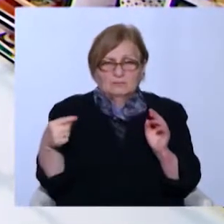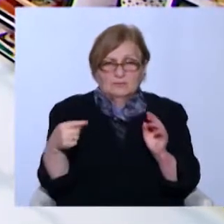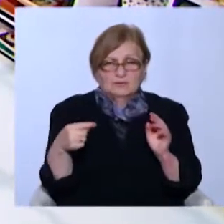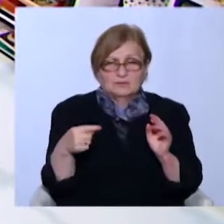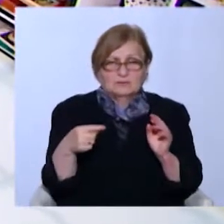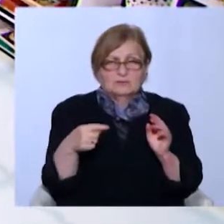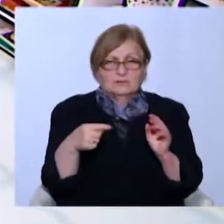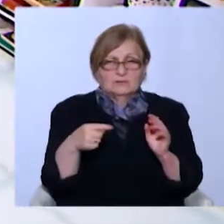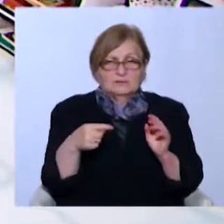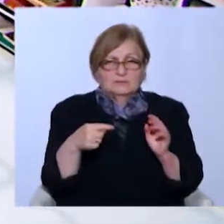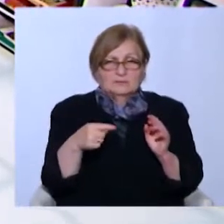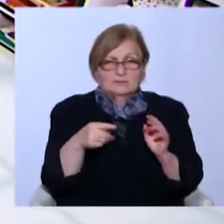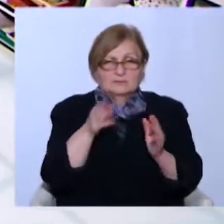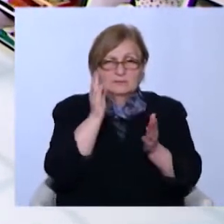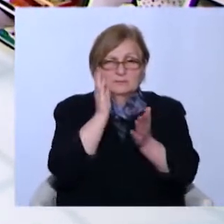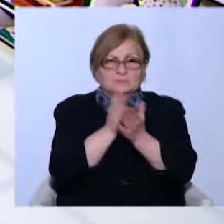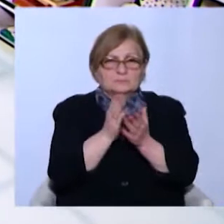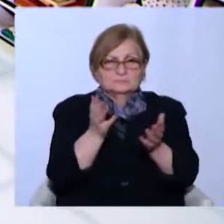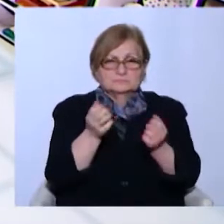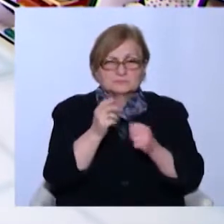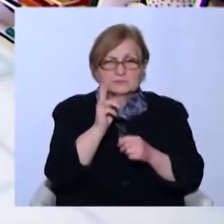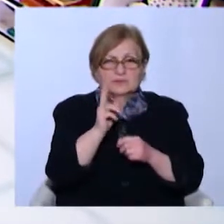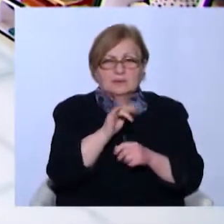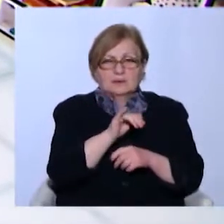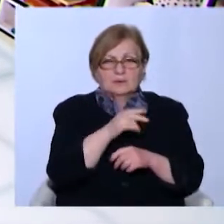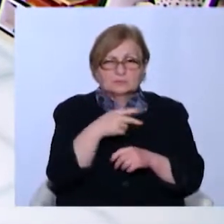ერთმანეთით რომ დავაკლოთ, პირდაპირ მიიღება, რომ k უდრის